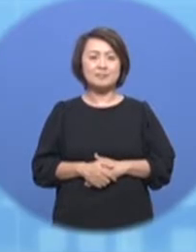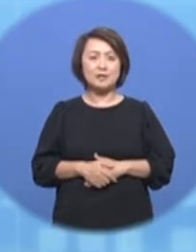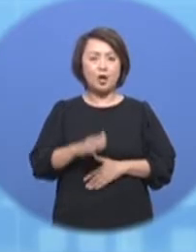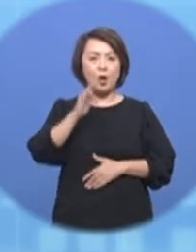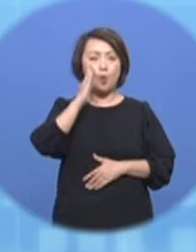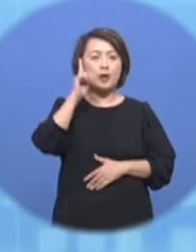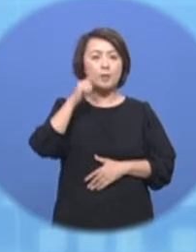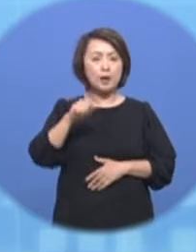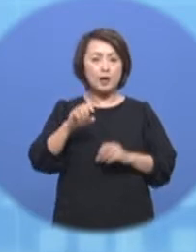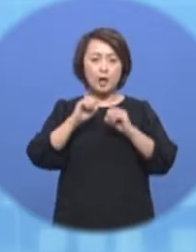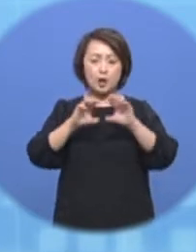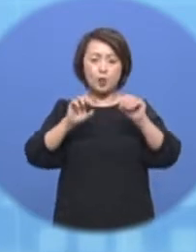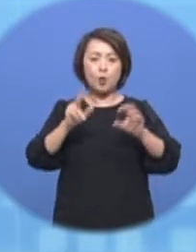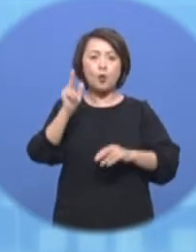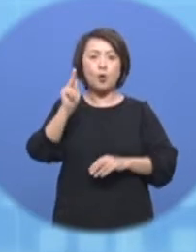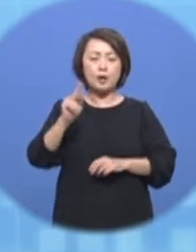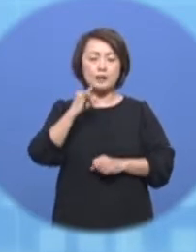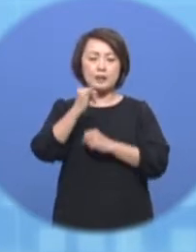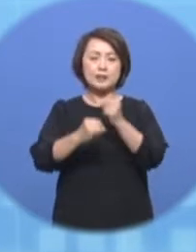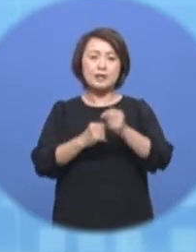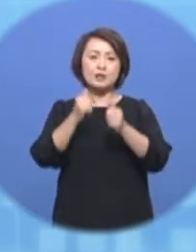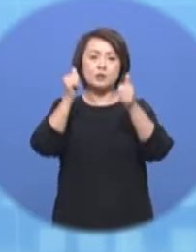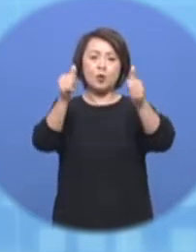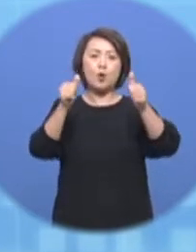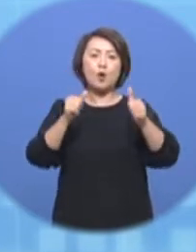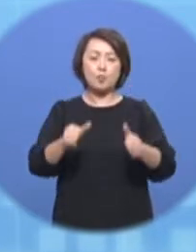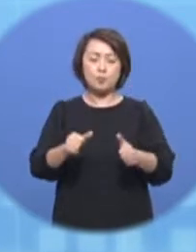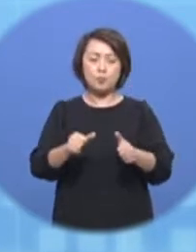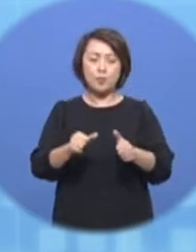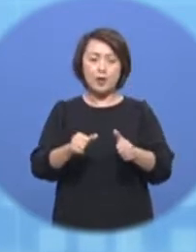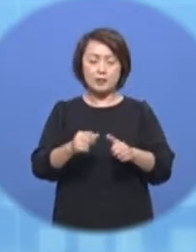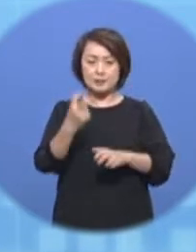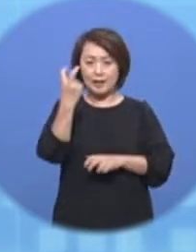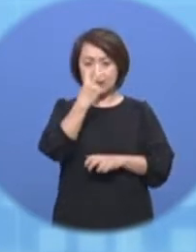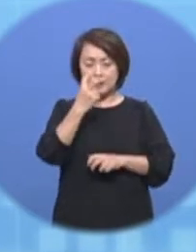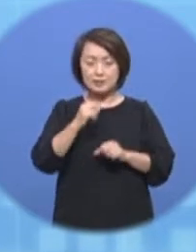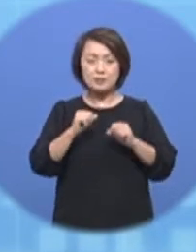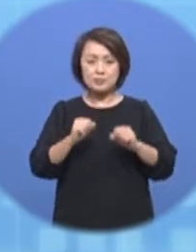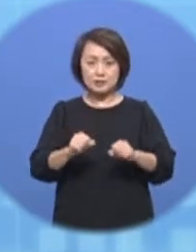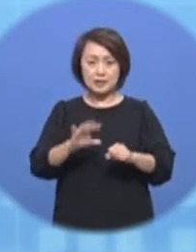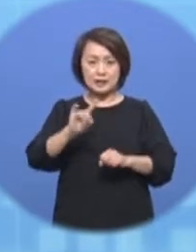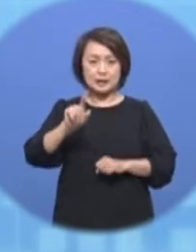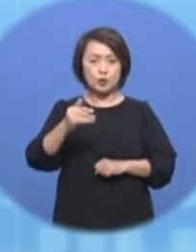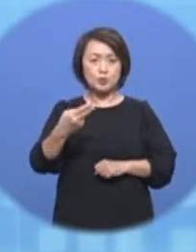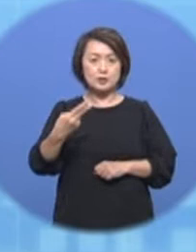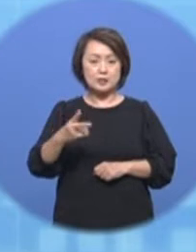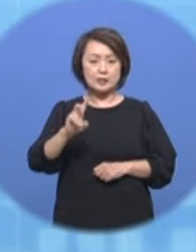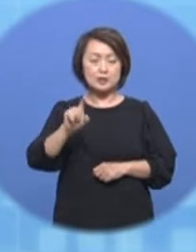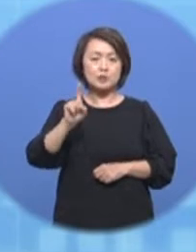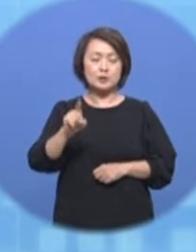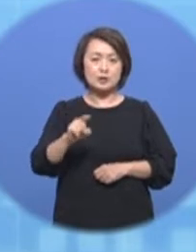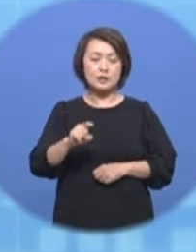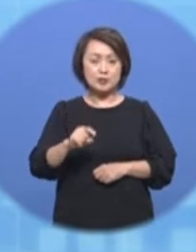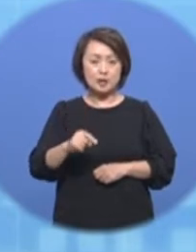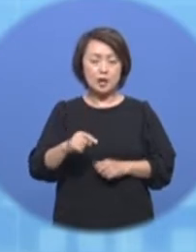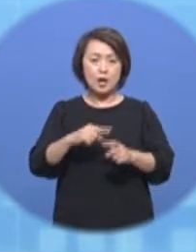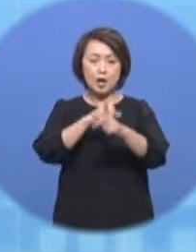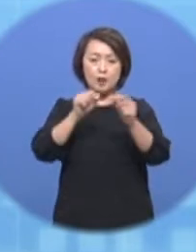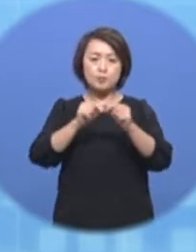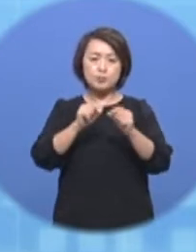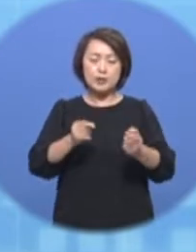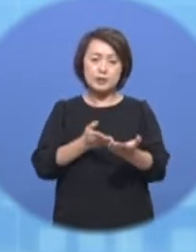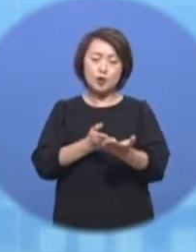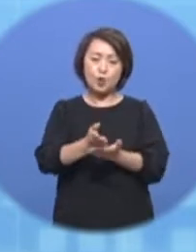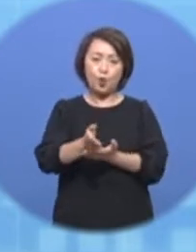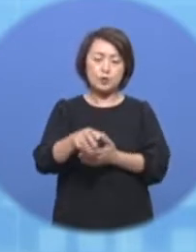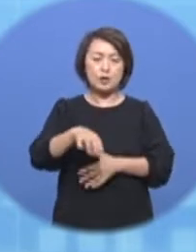和歌山県広報課のホームページにアクセスして、紀の国21プレミア和歌山プレゼントコーナーの